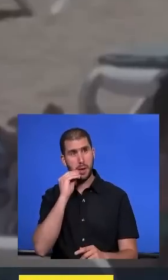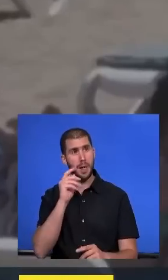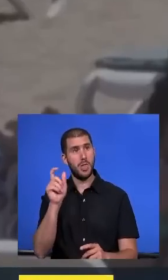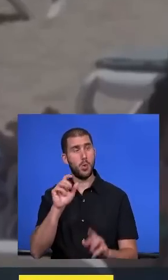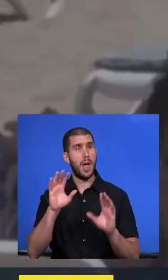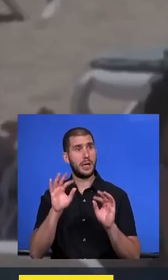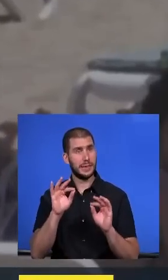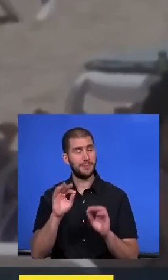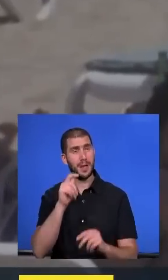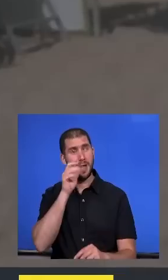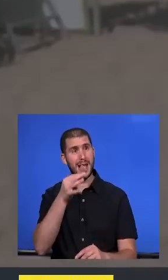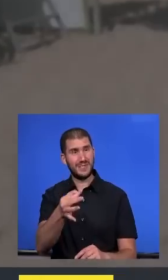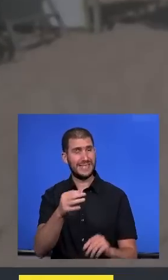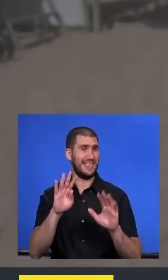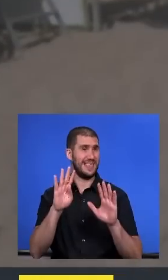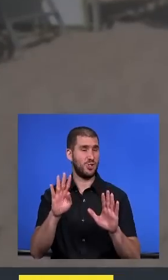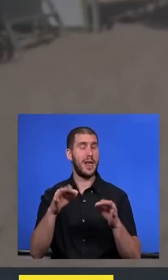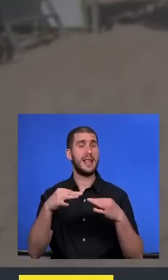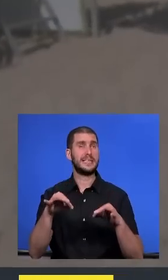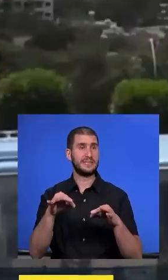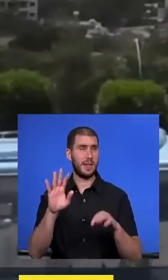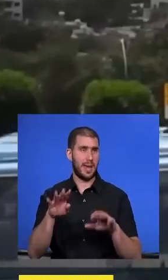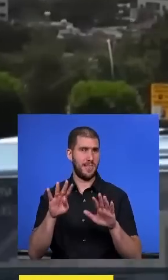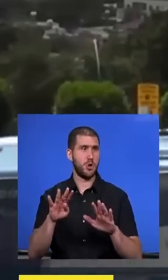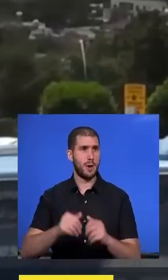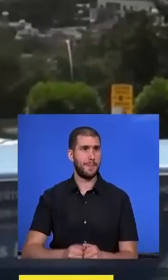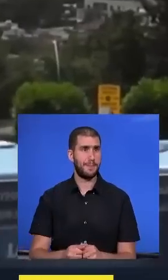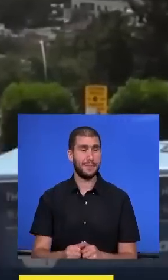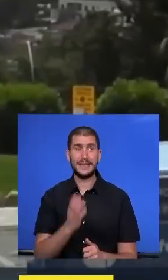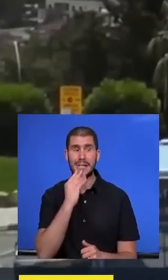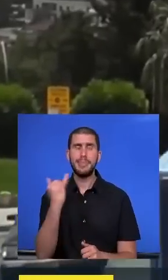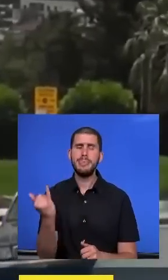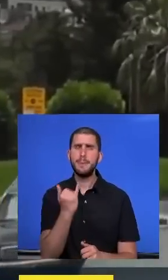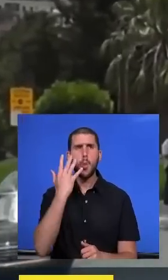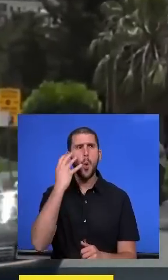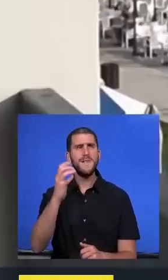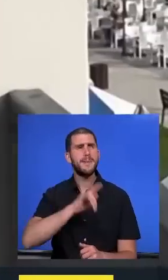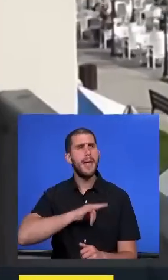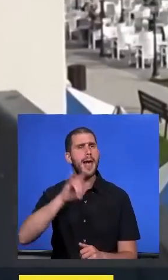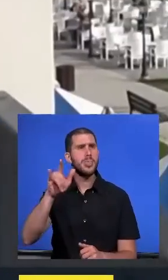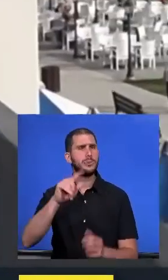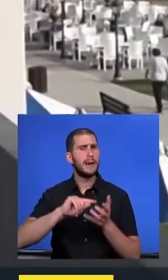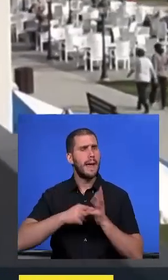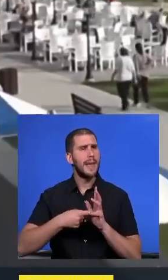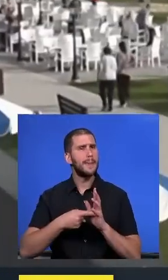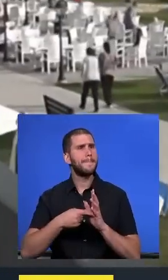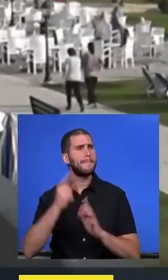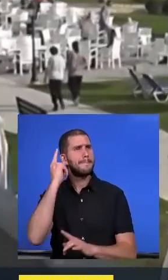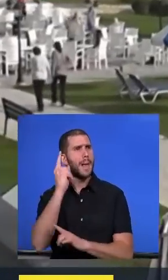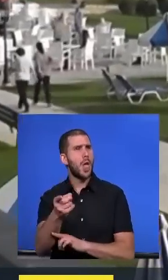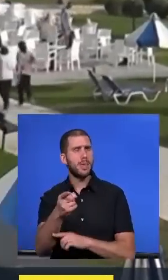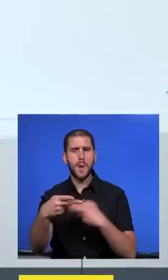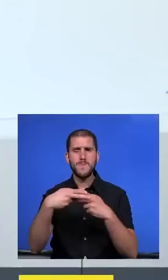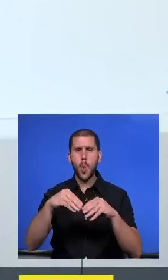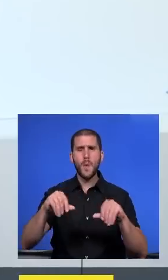10, לקפריסין 9, וכך גם לספרד. ישראלים הם תמיד אוהבים לטוס ליעדים שהמלונות הם על חוף